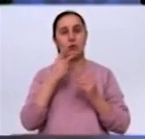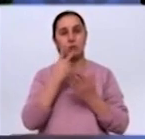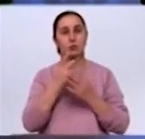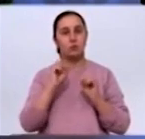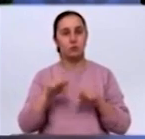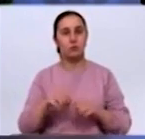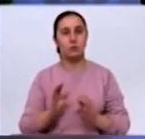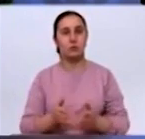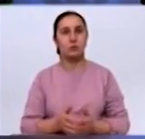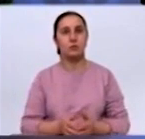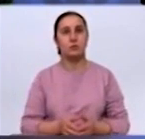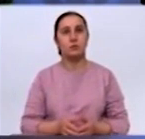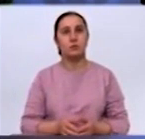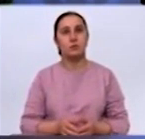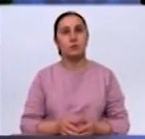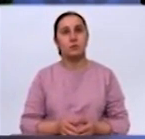bo'ladi.